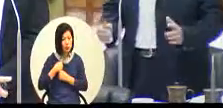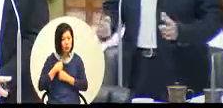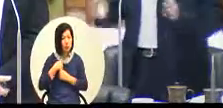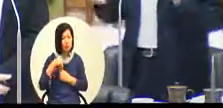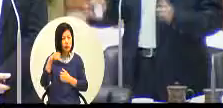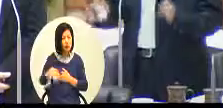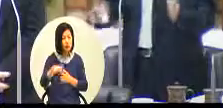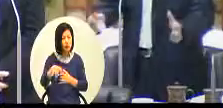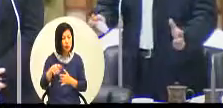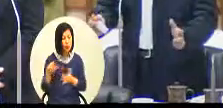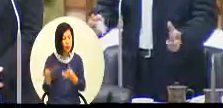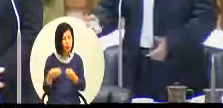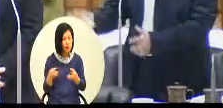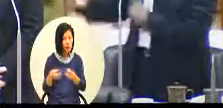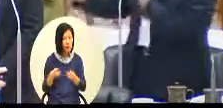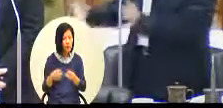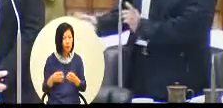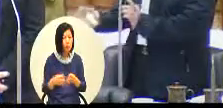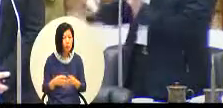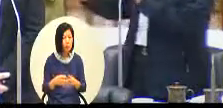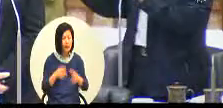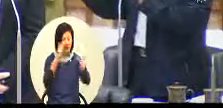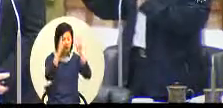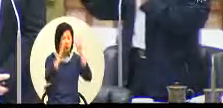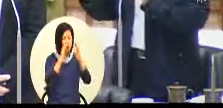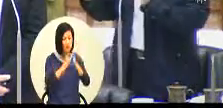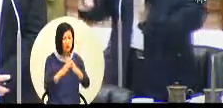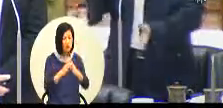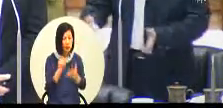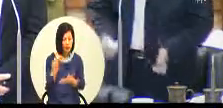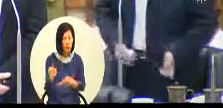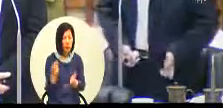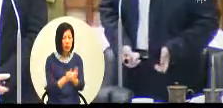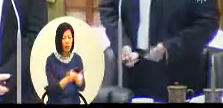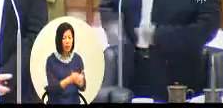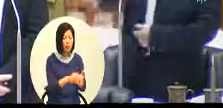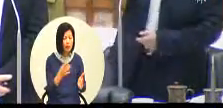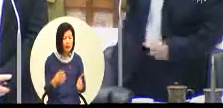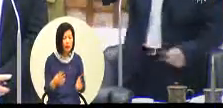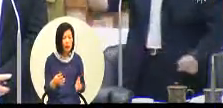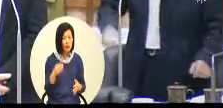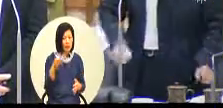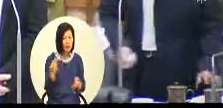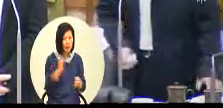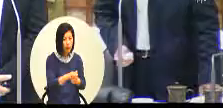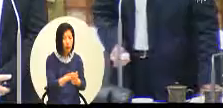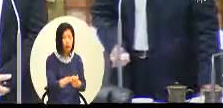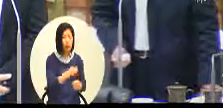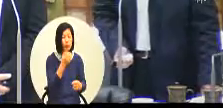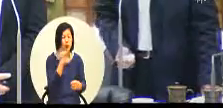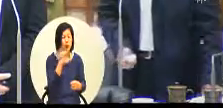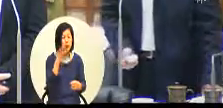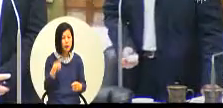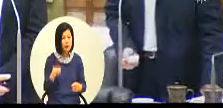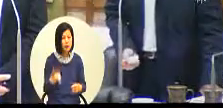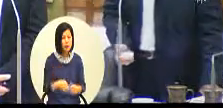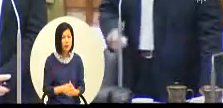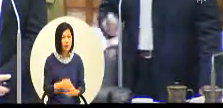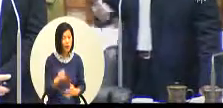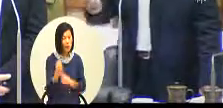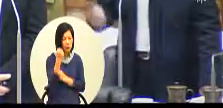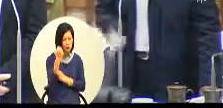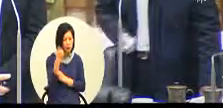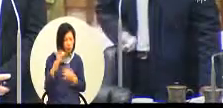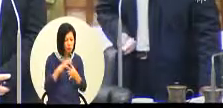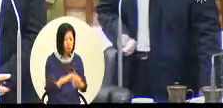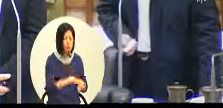谈完了之后，属于高雄市政府的时候，我们市政府的经费才能够挹注啊。我们从那个时候开始一直努力，努